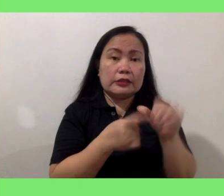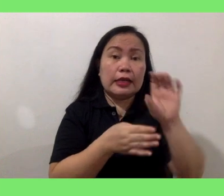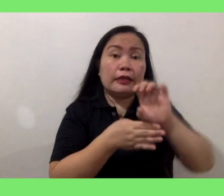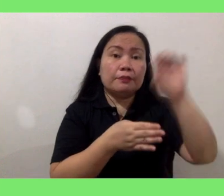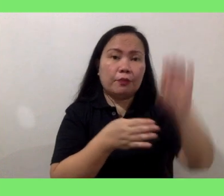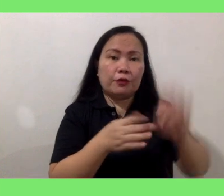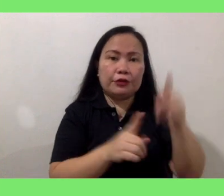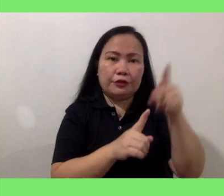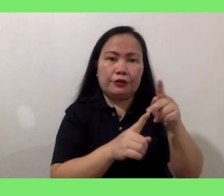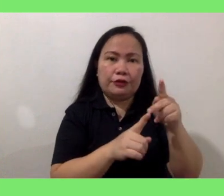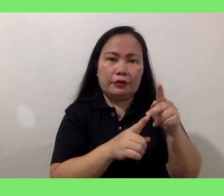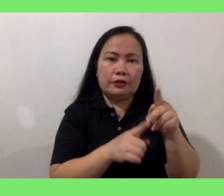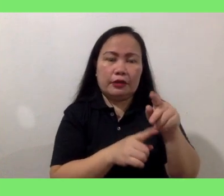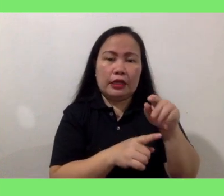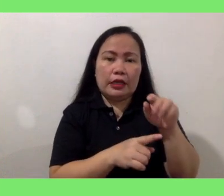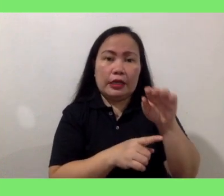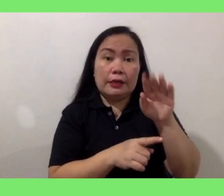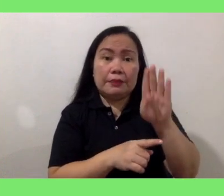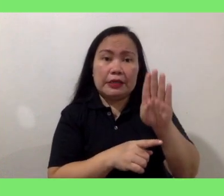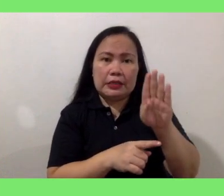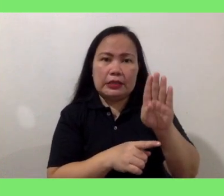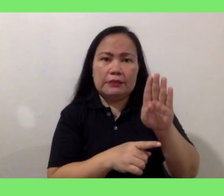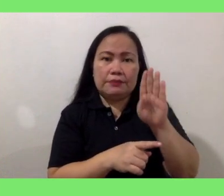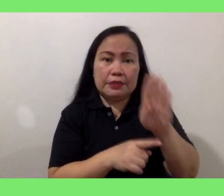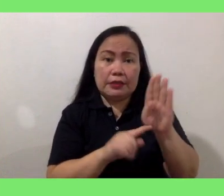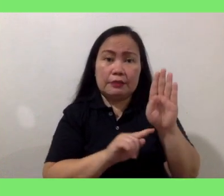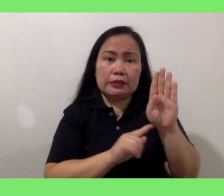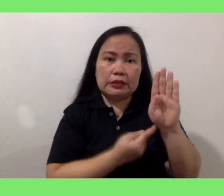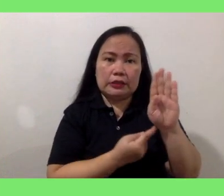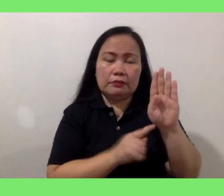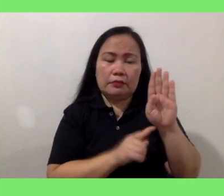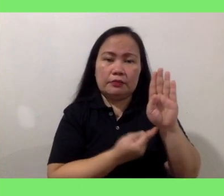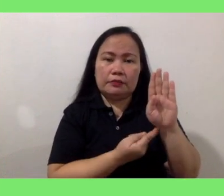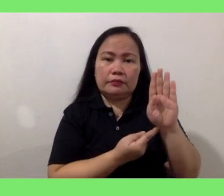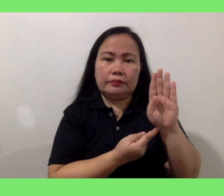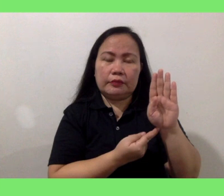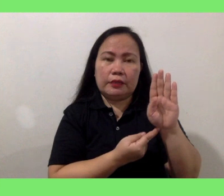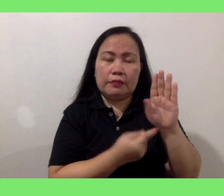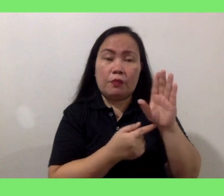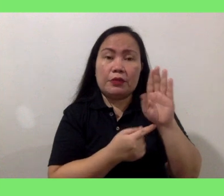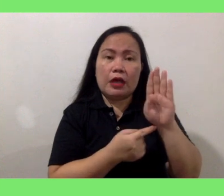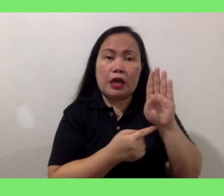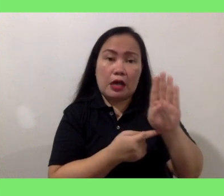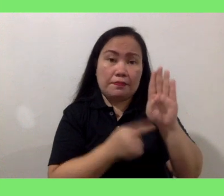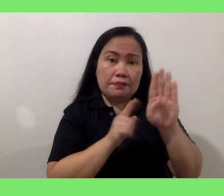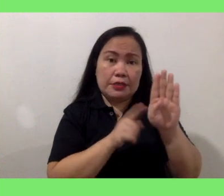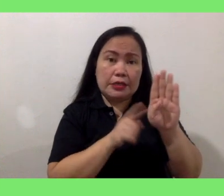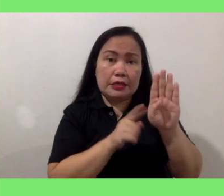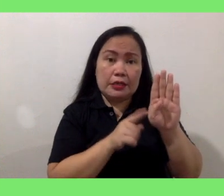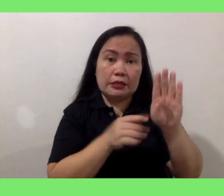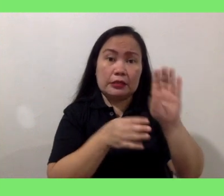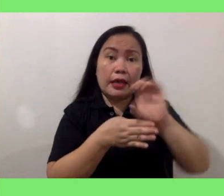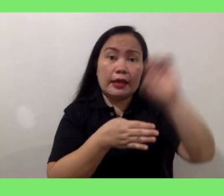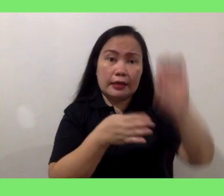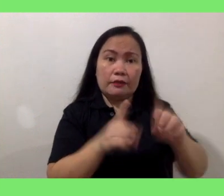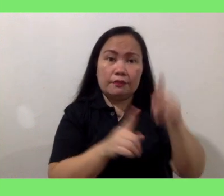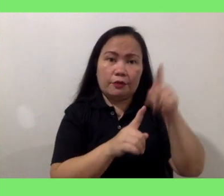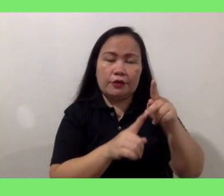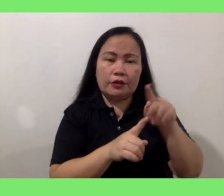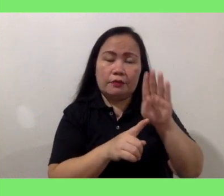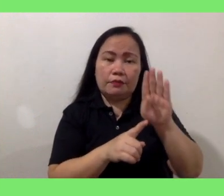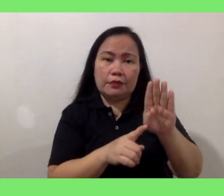in opposite direction. So, kung meron kang ray BA and then ray CB ang ginamit